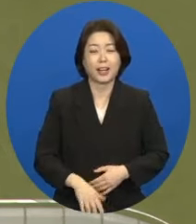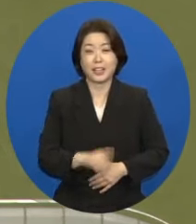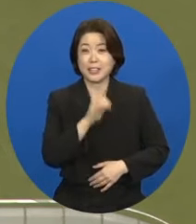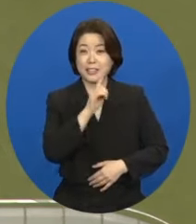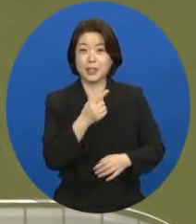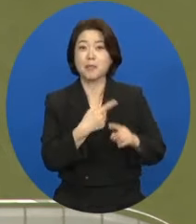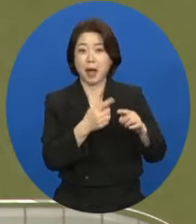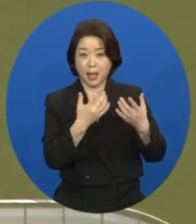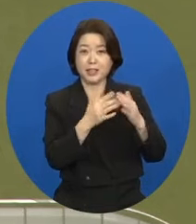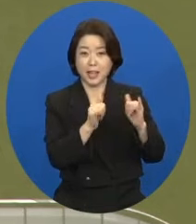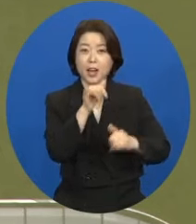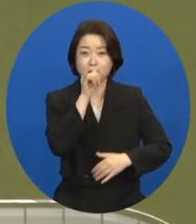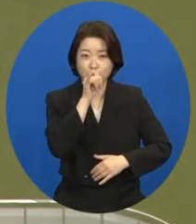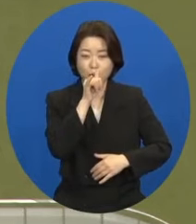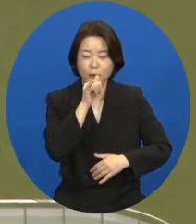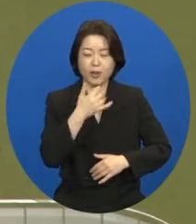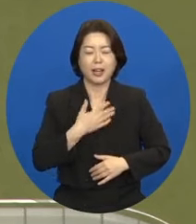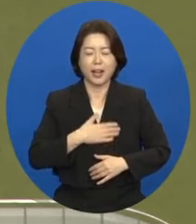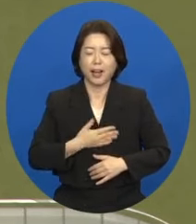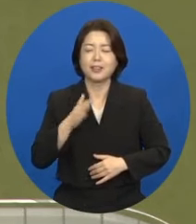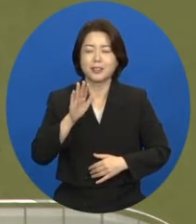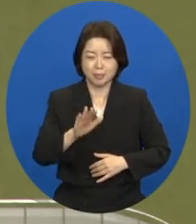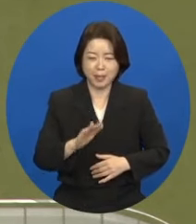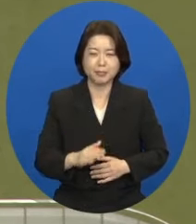분도 있는데 뭐 그럴 수도 있지만